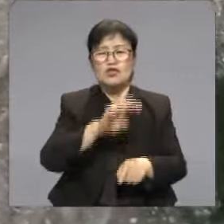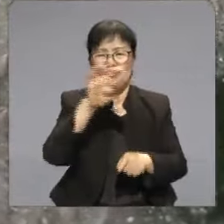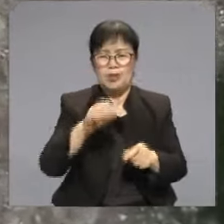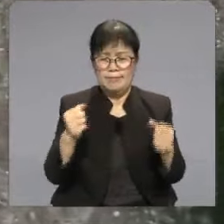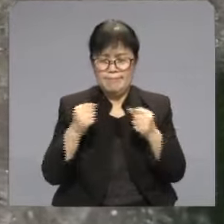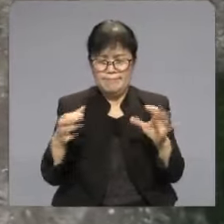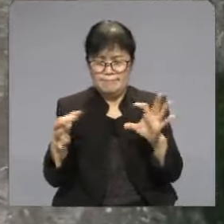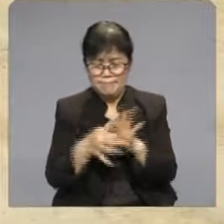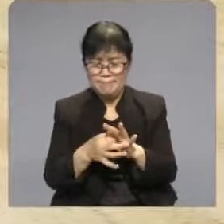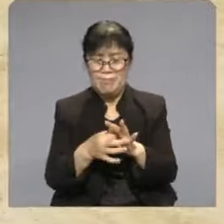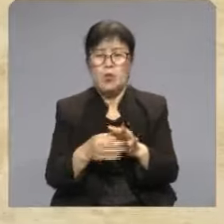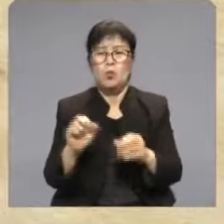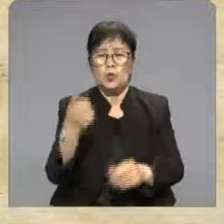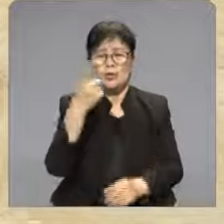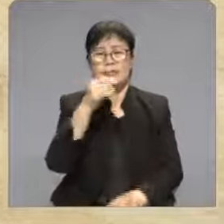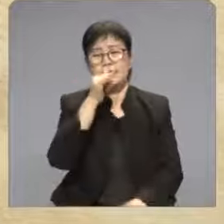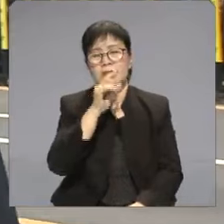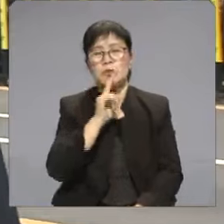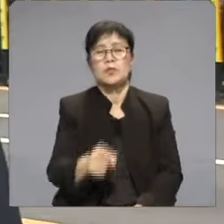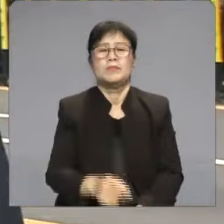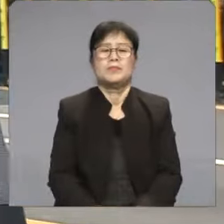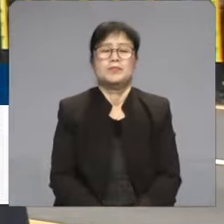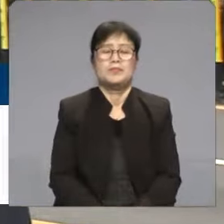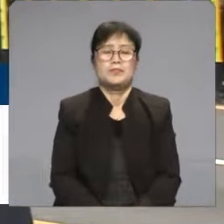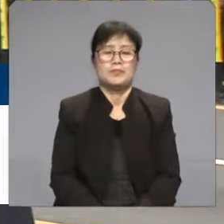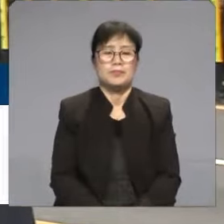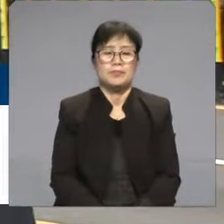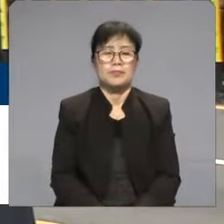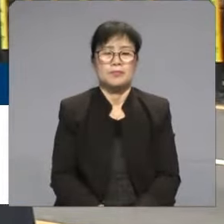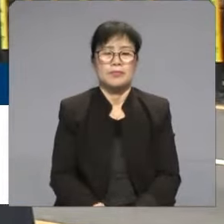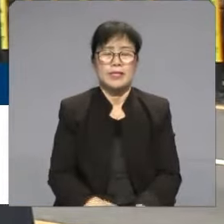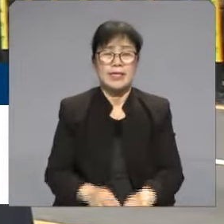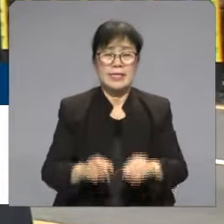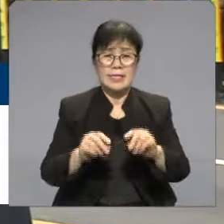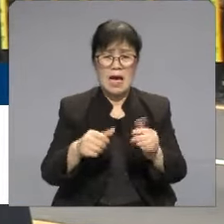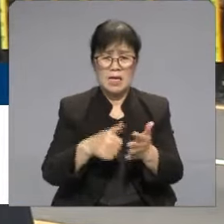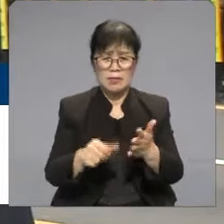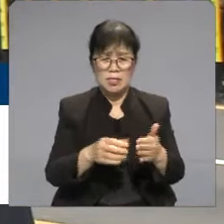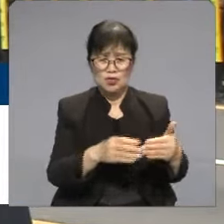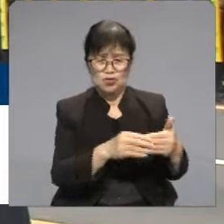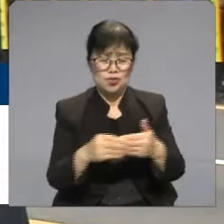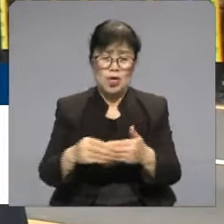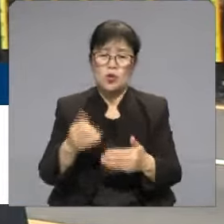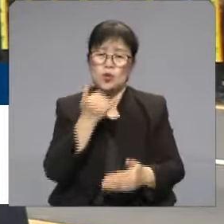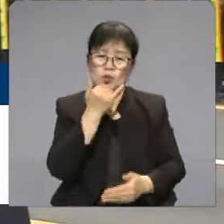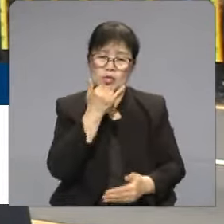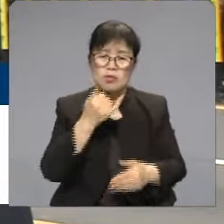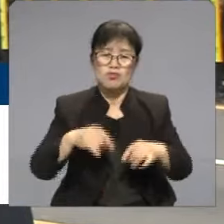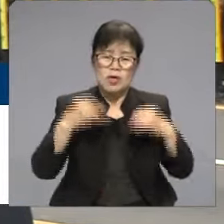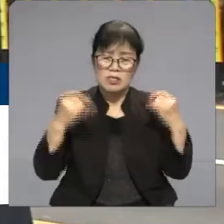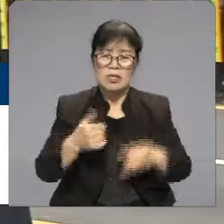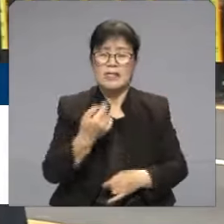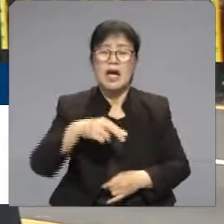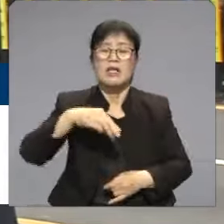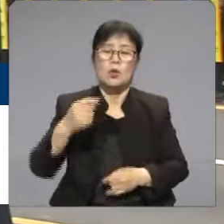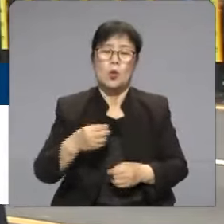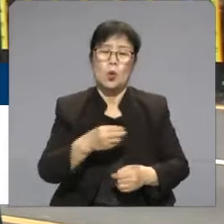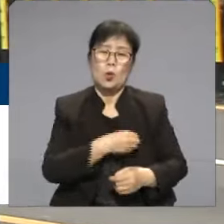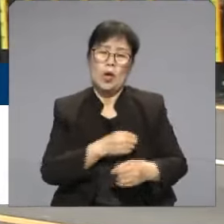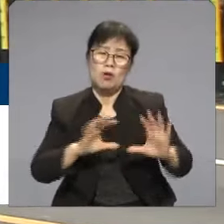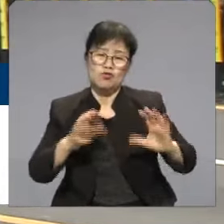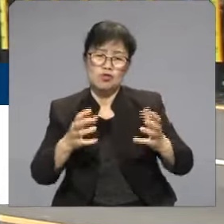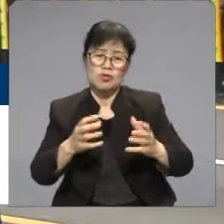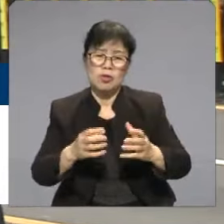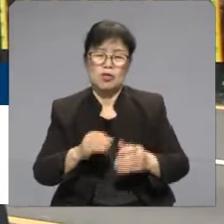결속에 원인이 있다고 봅니다. 지상 장비를 주도하는 독일, 프랑스가 나토 회원국들에게